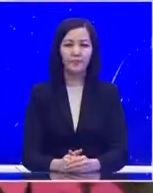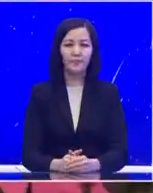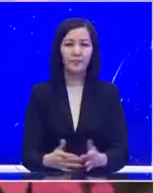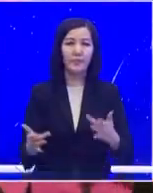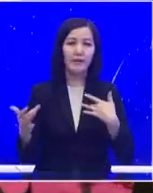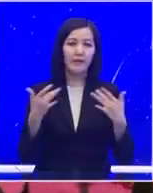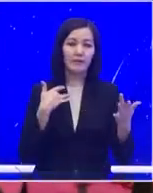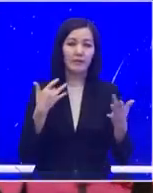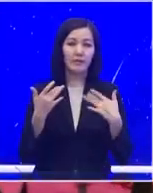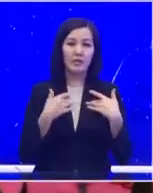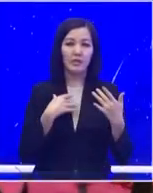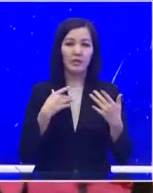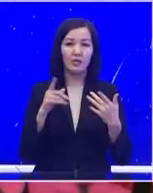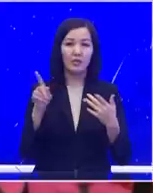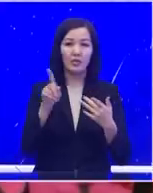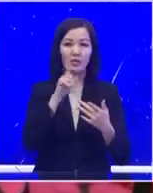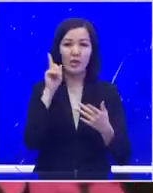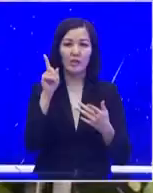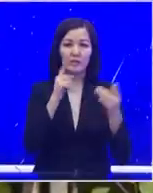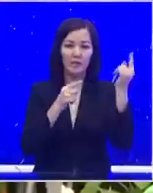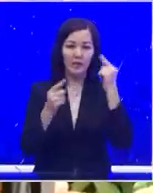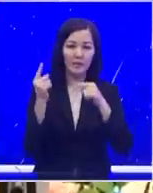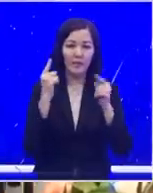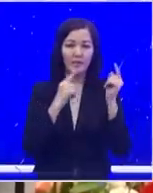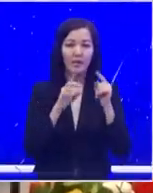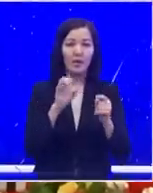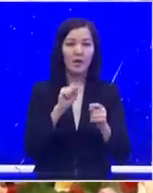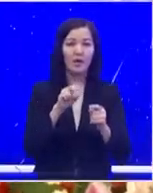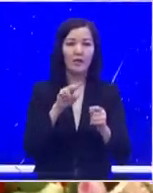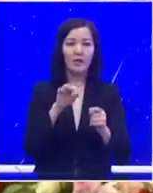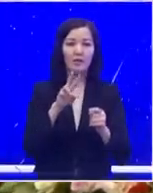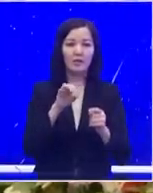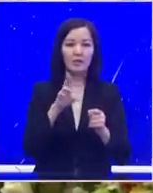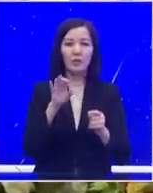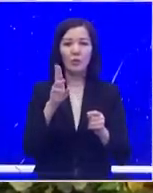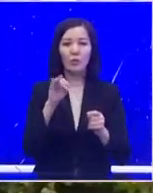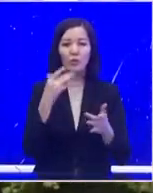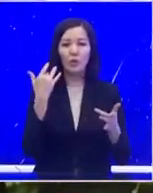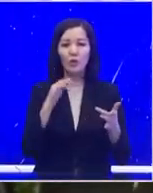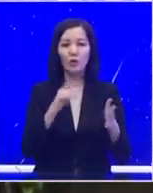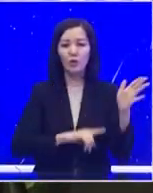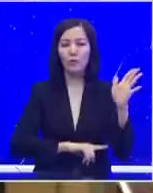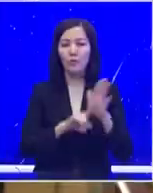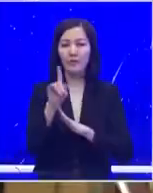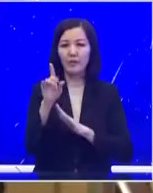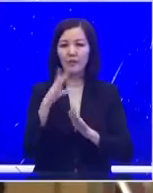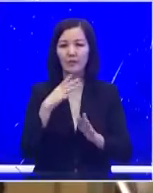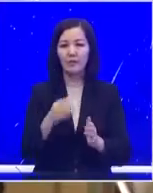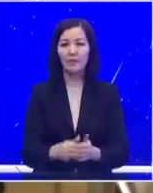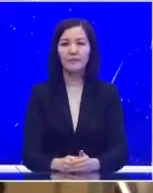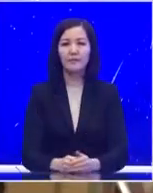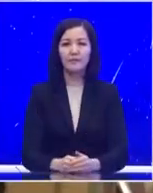Концерт джаз композитор Айбек Әрінбектің «Алтын орда» күйімен басталды. Бұл талантты домбырашының төл туындысы.